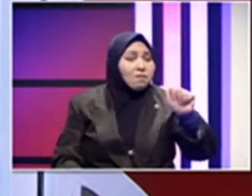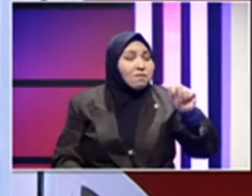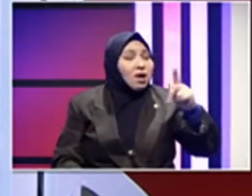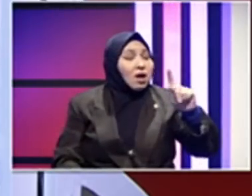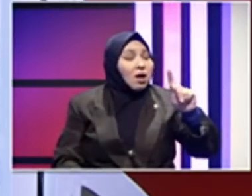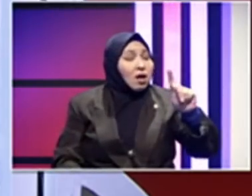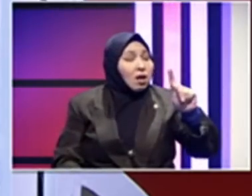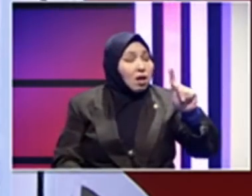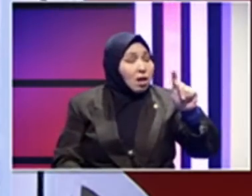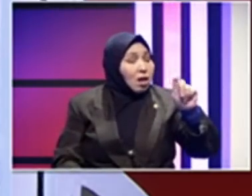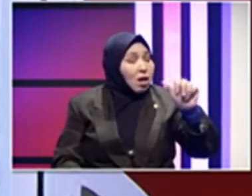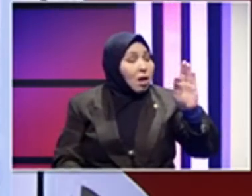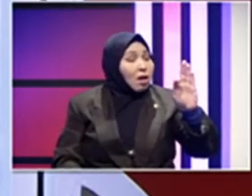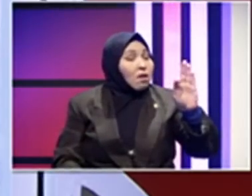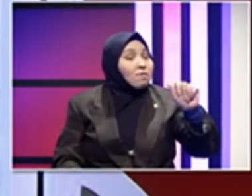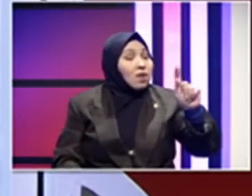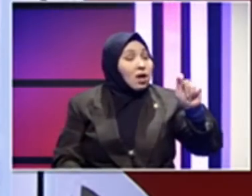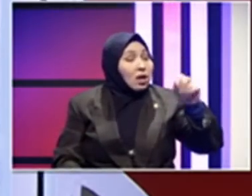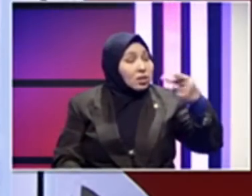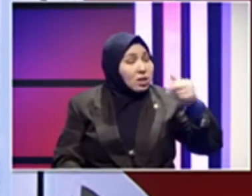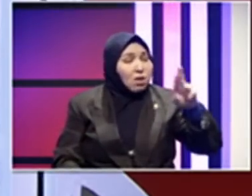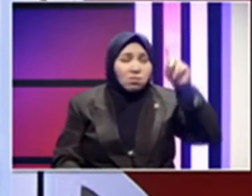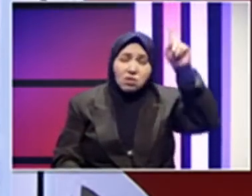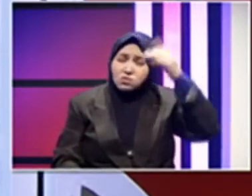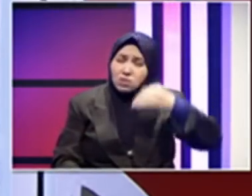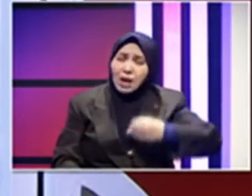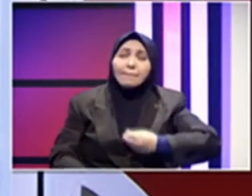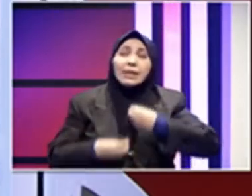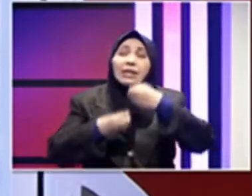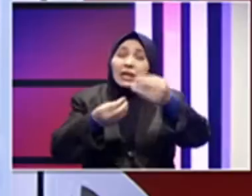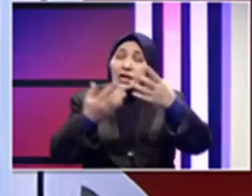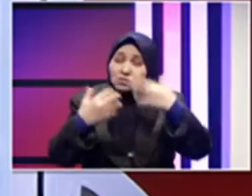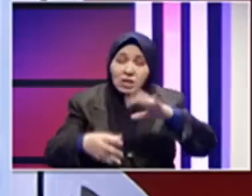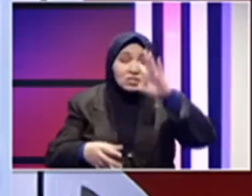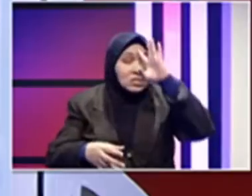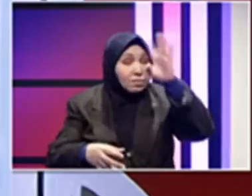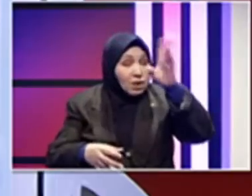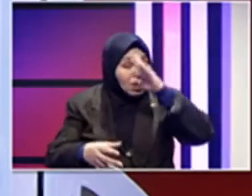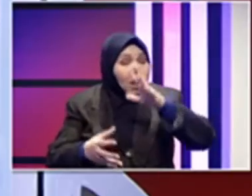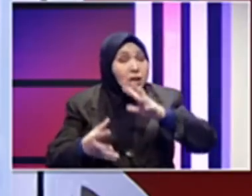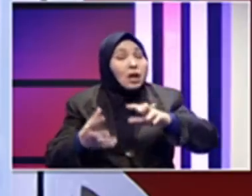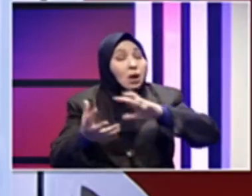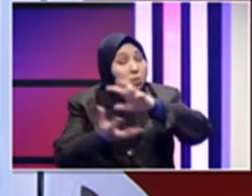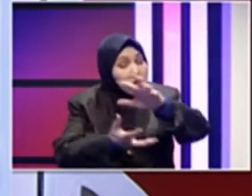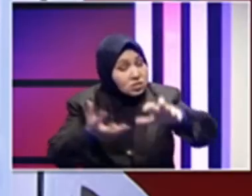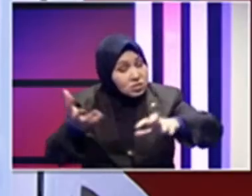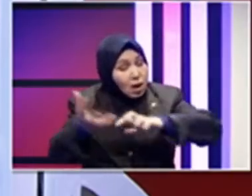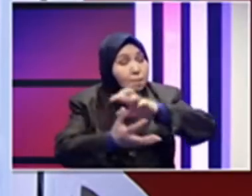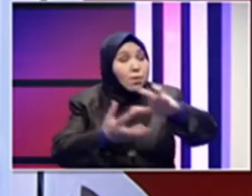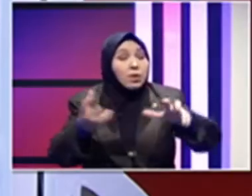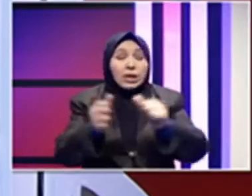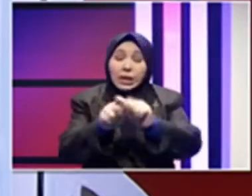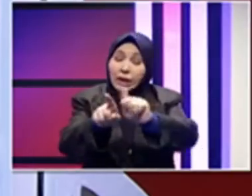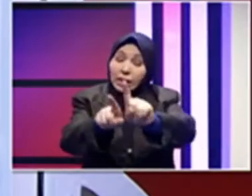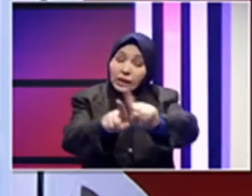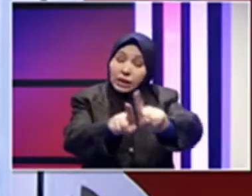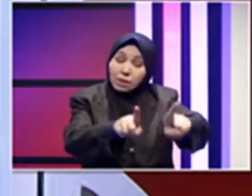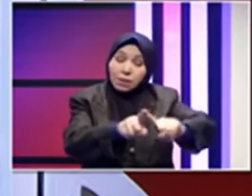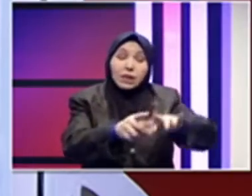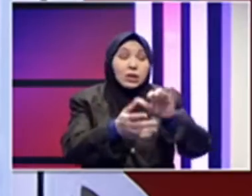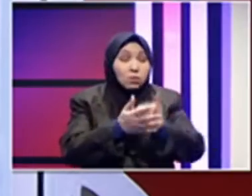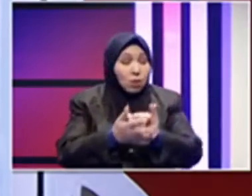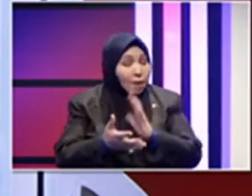Fatir. Allah dah berikan, Allah ciptakan, tapi Allah adunkan dengan kepelbagaian. Itulah